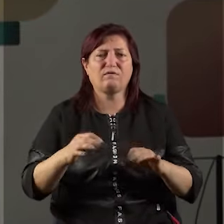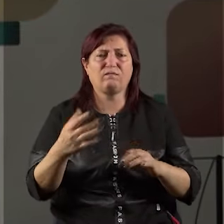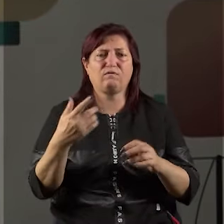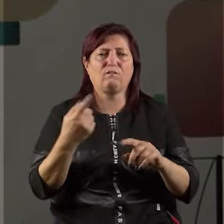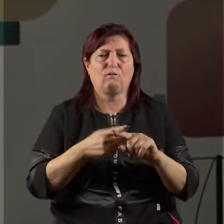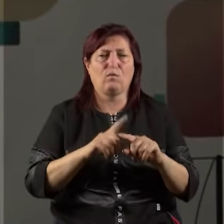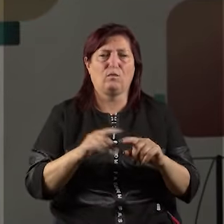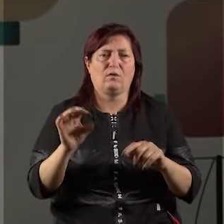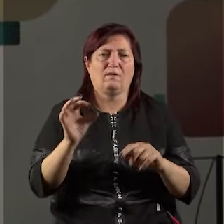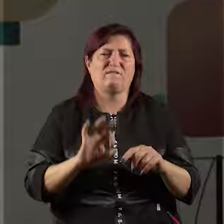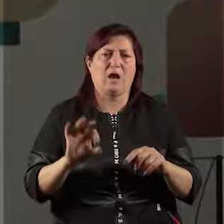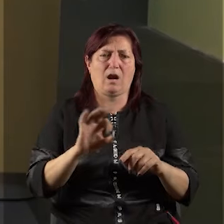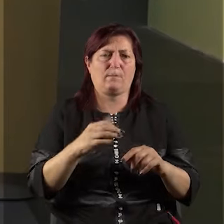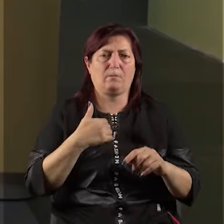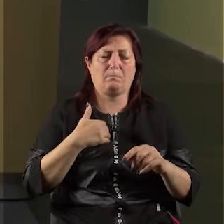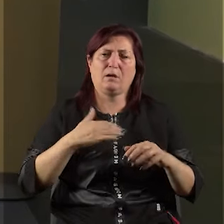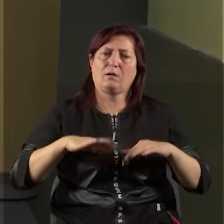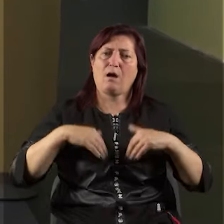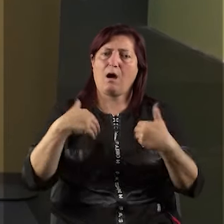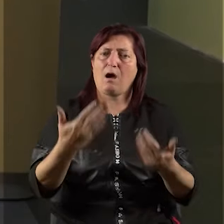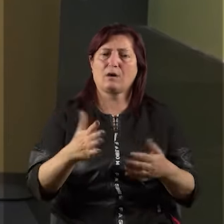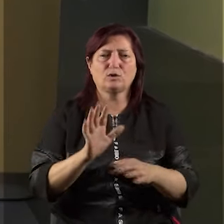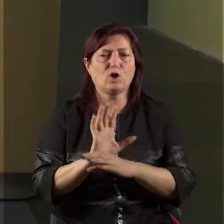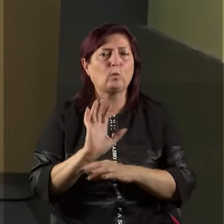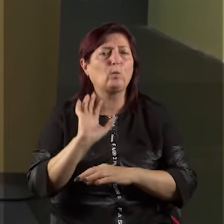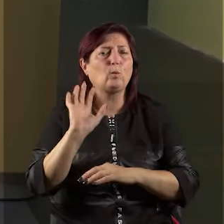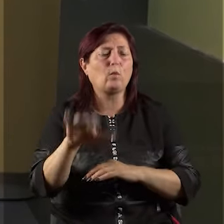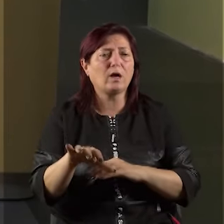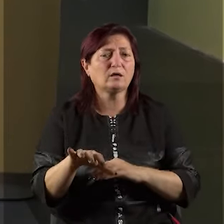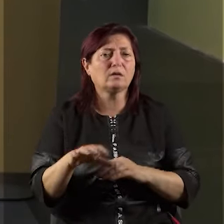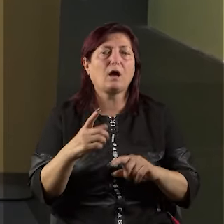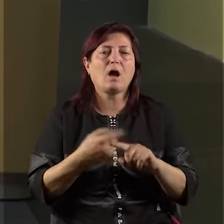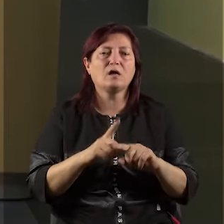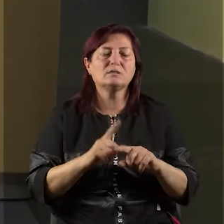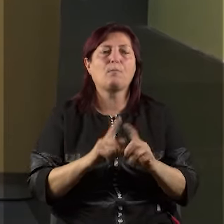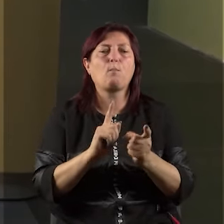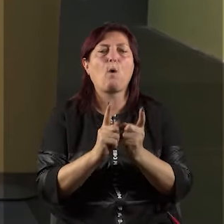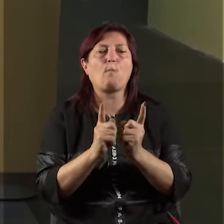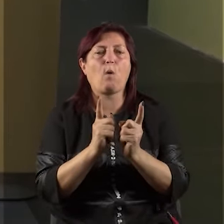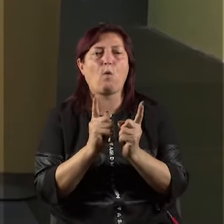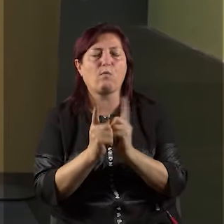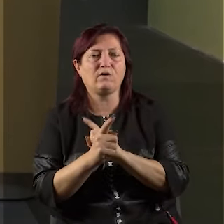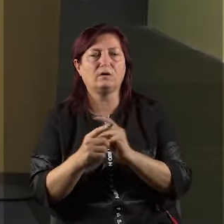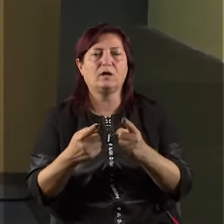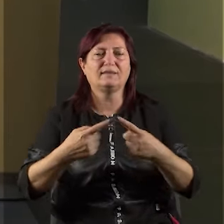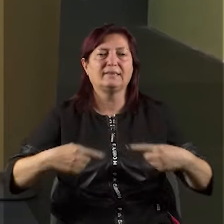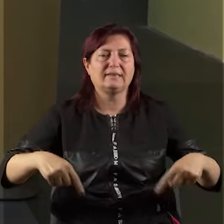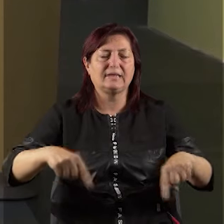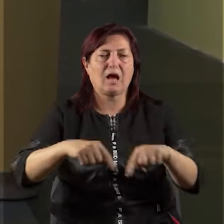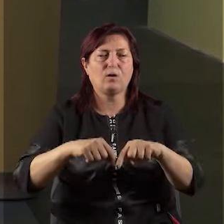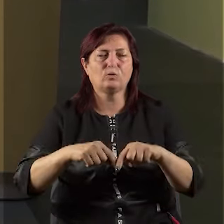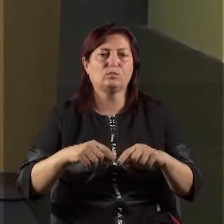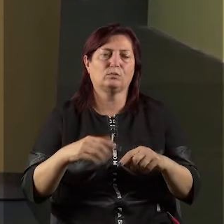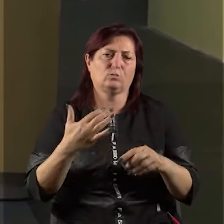մենք էլ մեր առաջարկություններ էինք ուղարկել, այսինքն փոփոխվել է ընդհանուր, այսպես